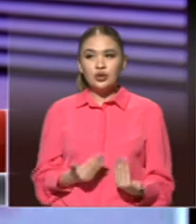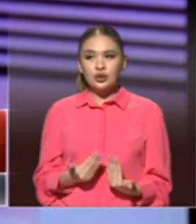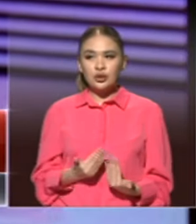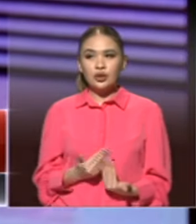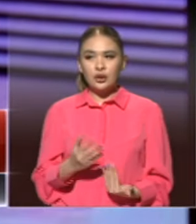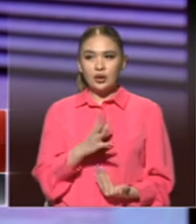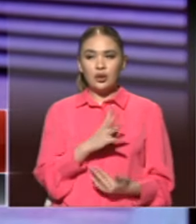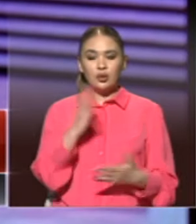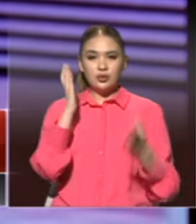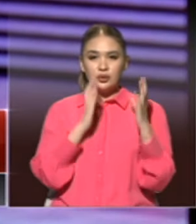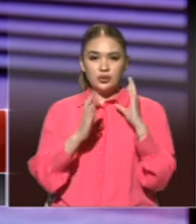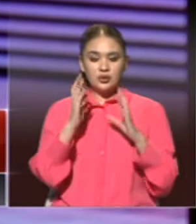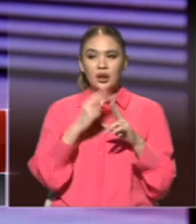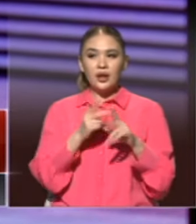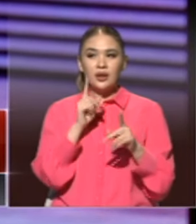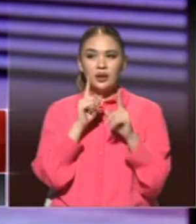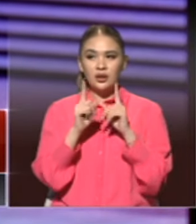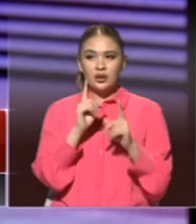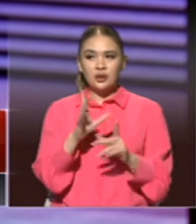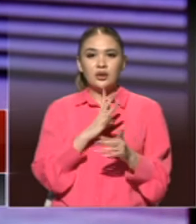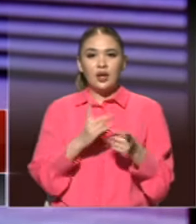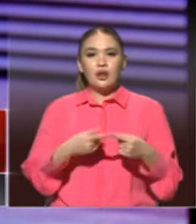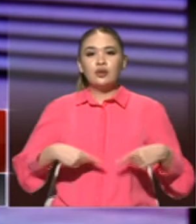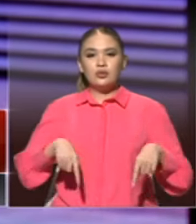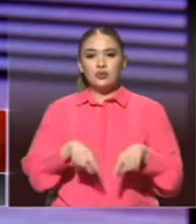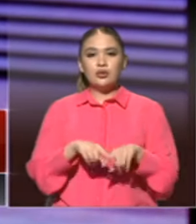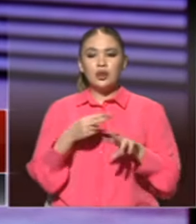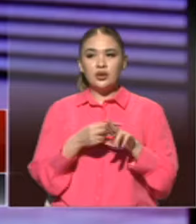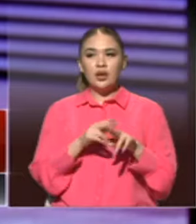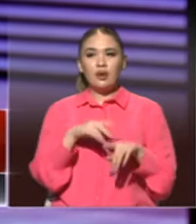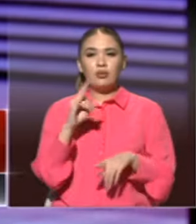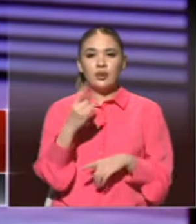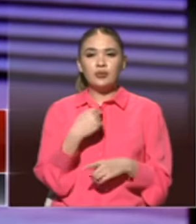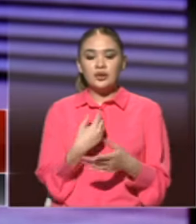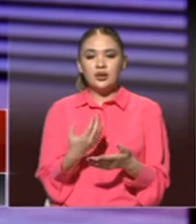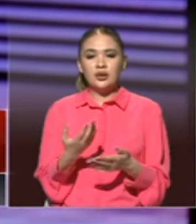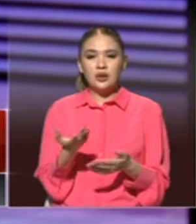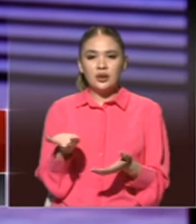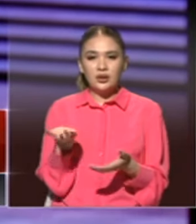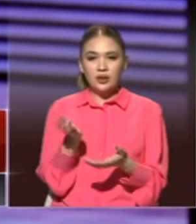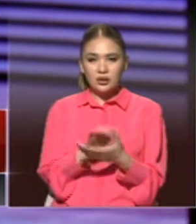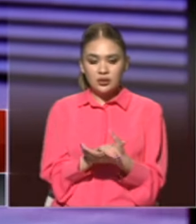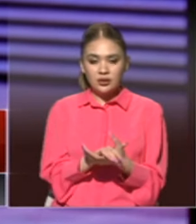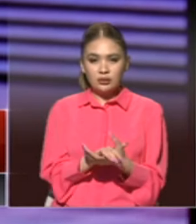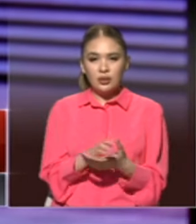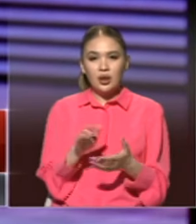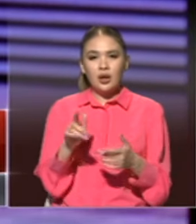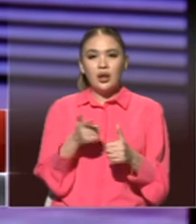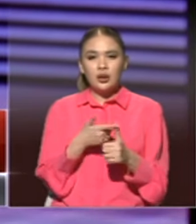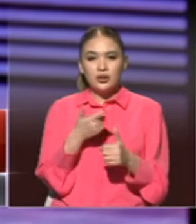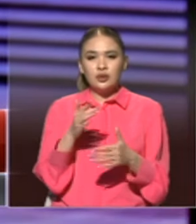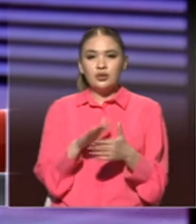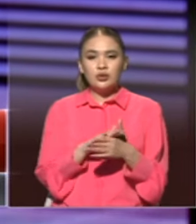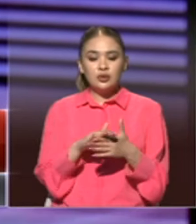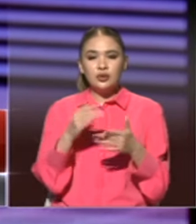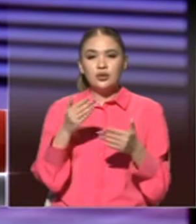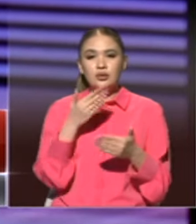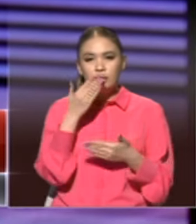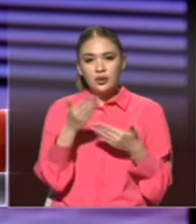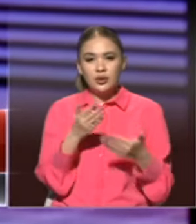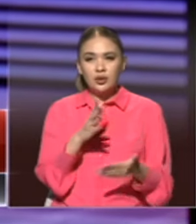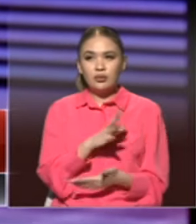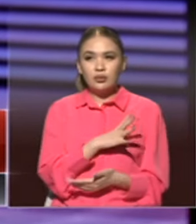Университетте мынау кеңес мүшесі болдым. Сосын ана баламен танысып, ат жөнін сұрадым ғой. Сосын жарайды,